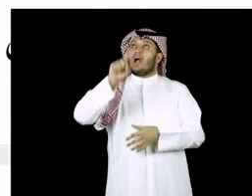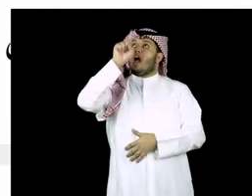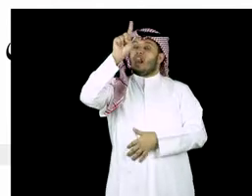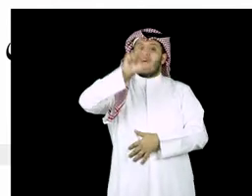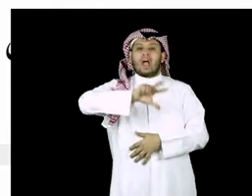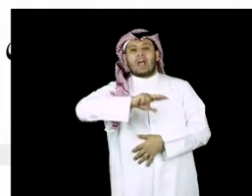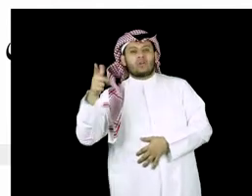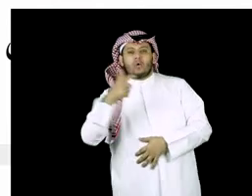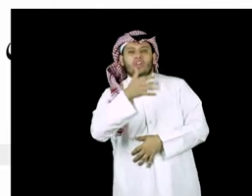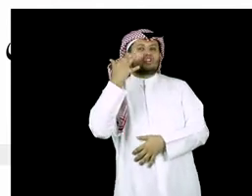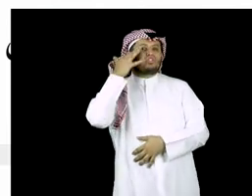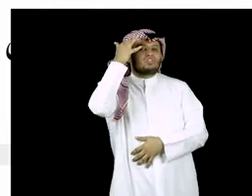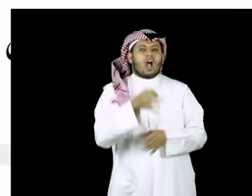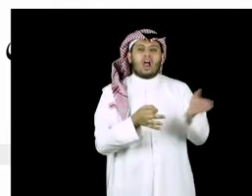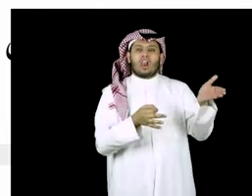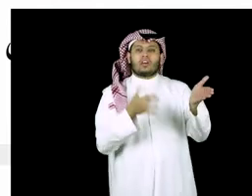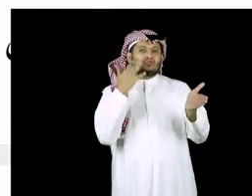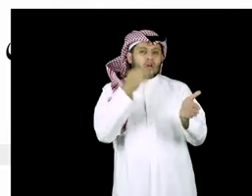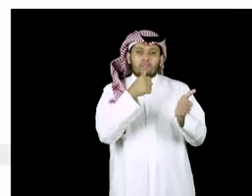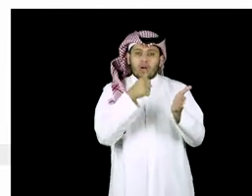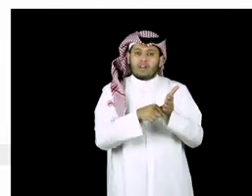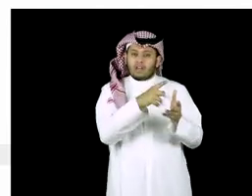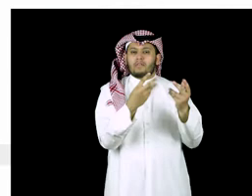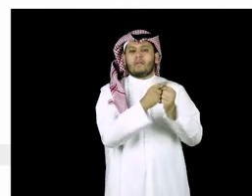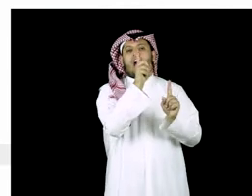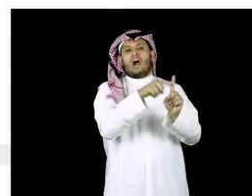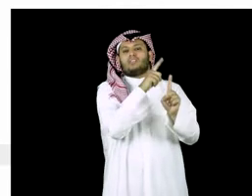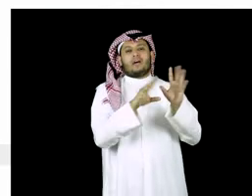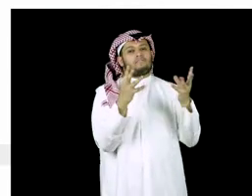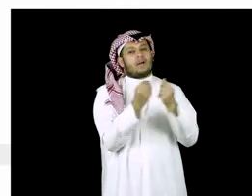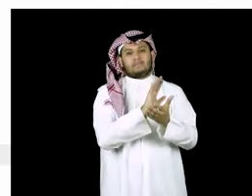جهلا، فحكمه حكم المخطئ.